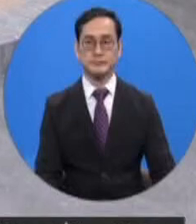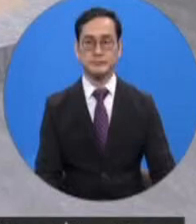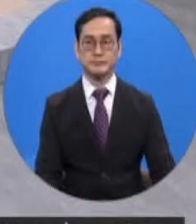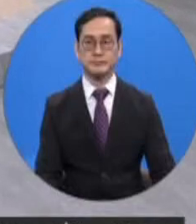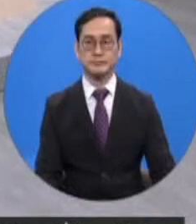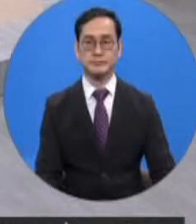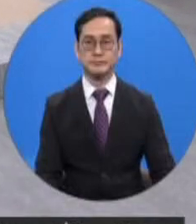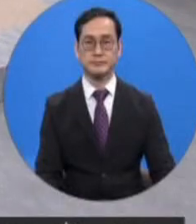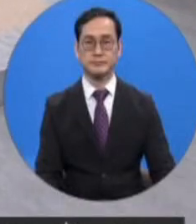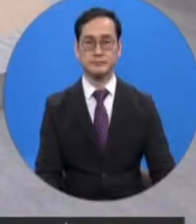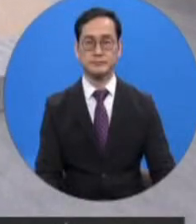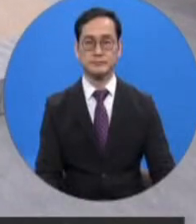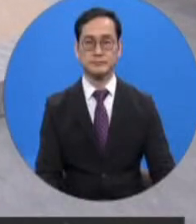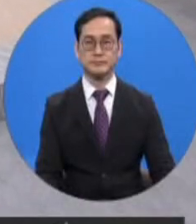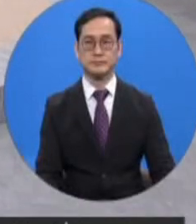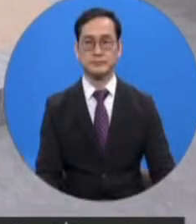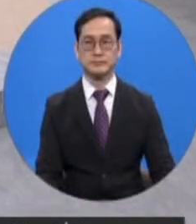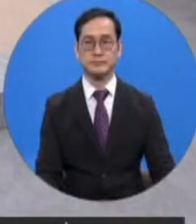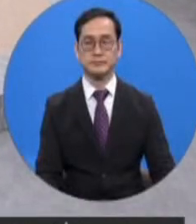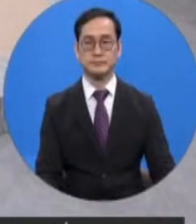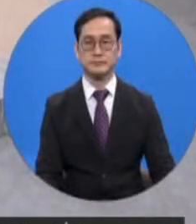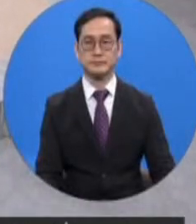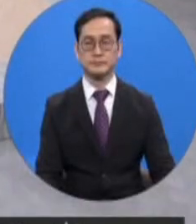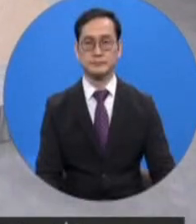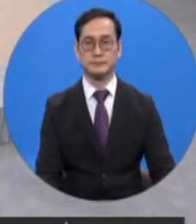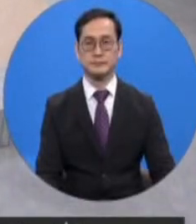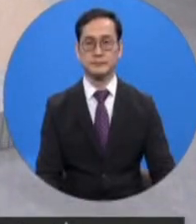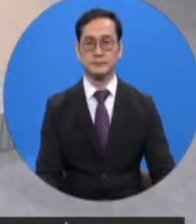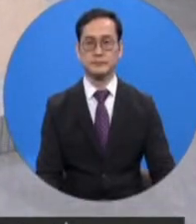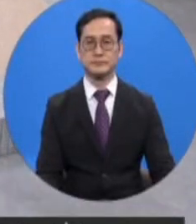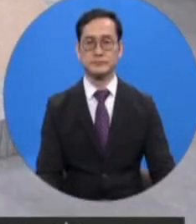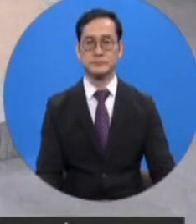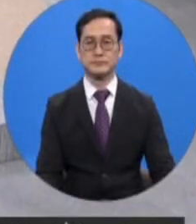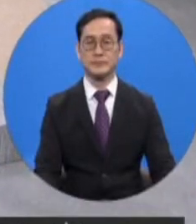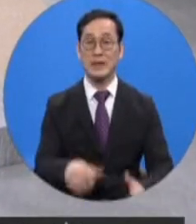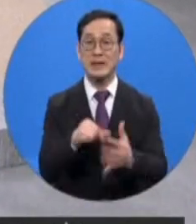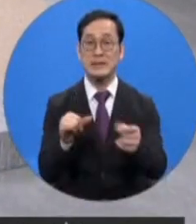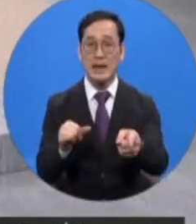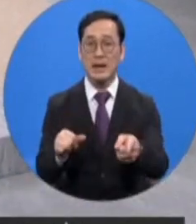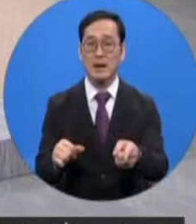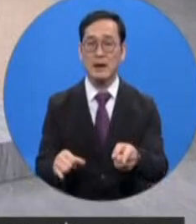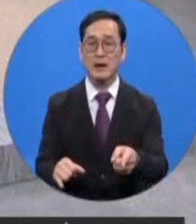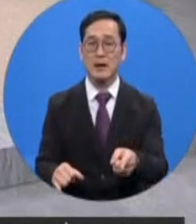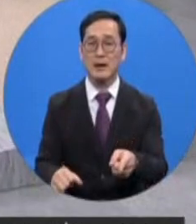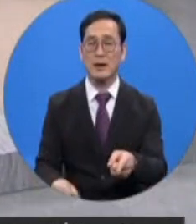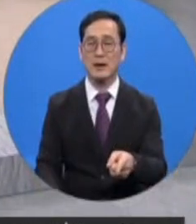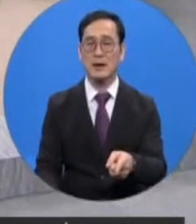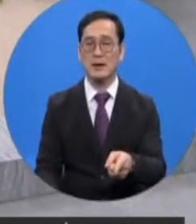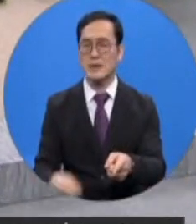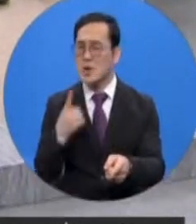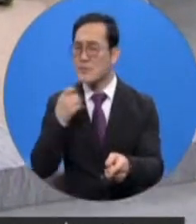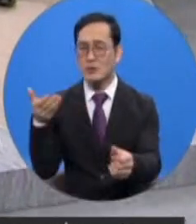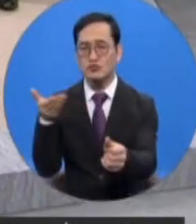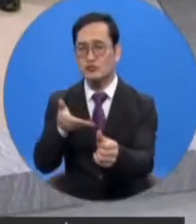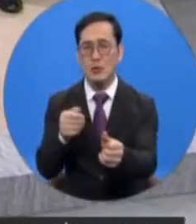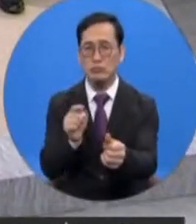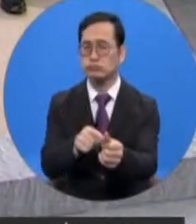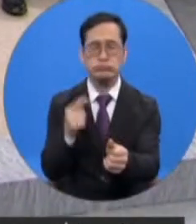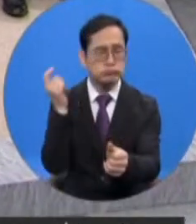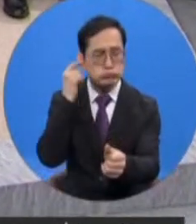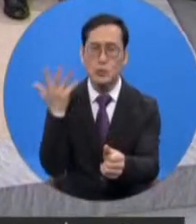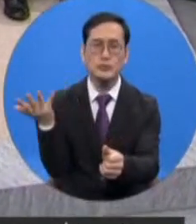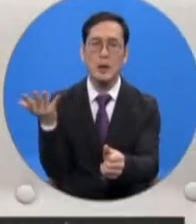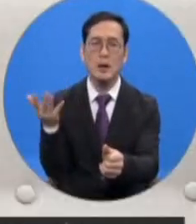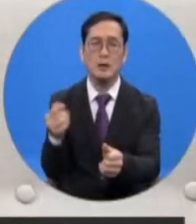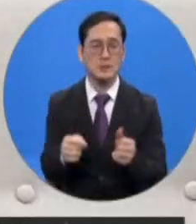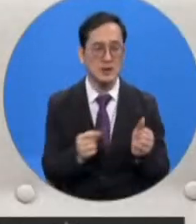법조인께서 판단해 주시죠. 통화 YTN 기자는 그런 말 못 들었다는데 김의겸 의원은 왜 이렇게 강력하게 주장을 하고 계시죠? 그러니까